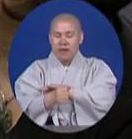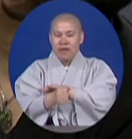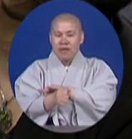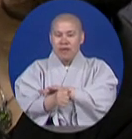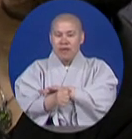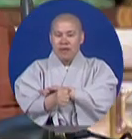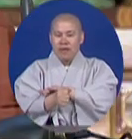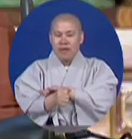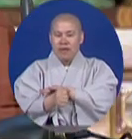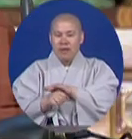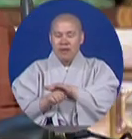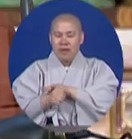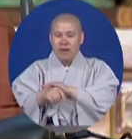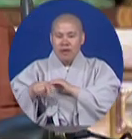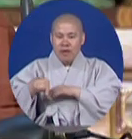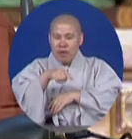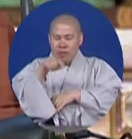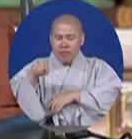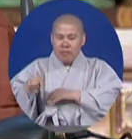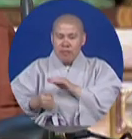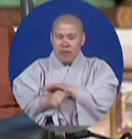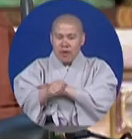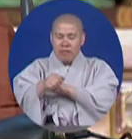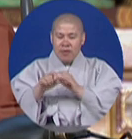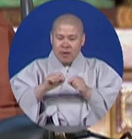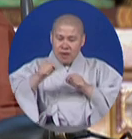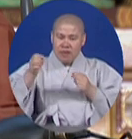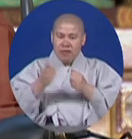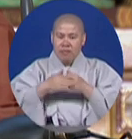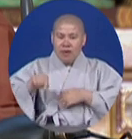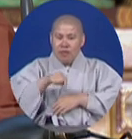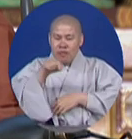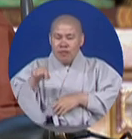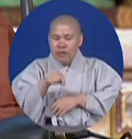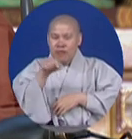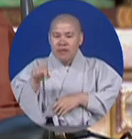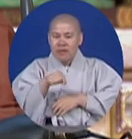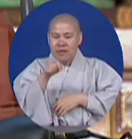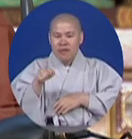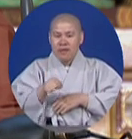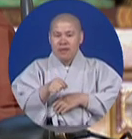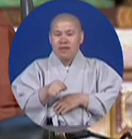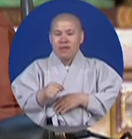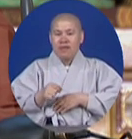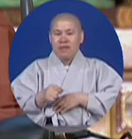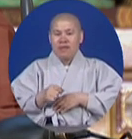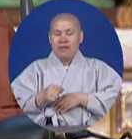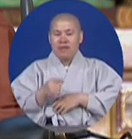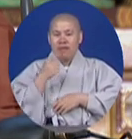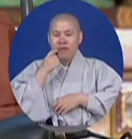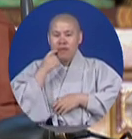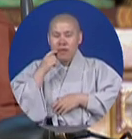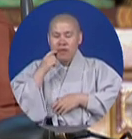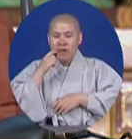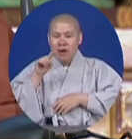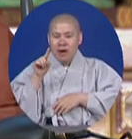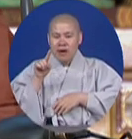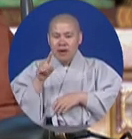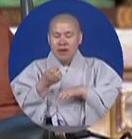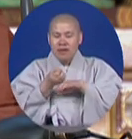소리 사리 돌돌 뭉쳐져 있다 보니까 이걸 황금으로 잘못 본